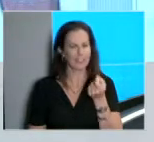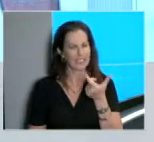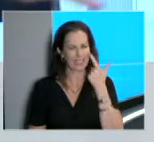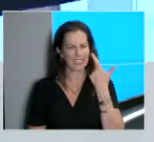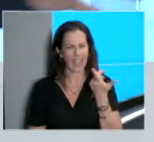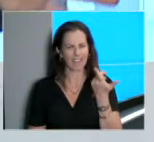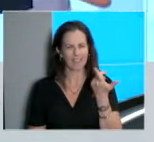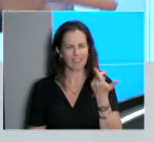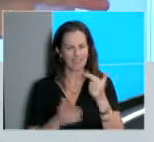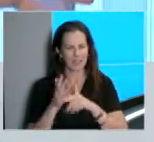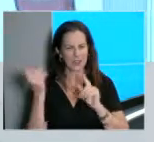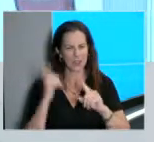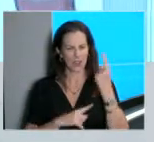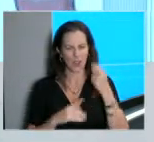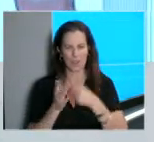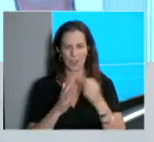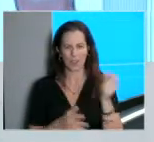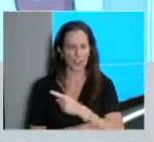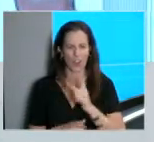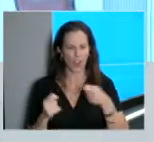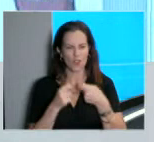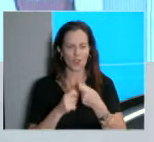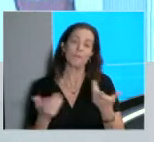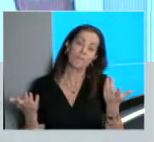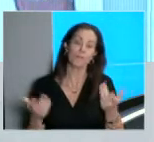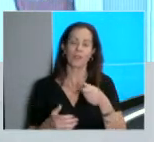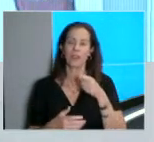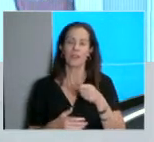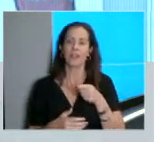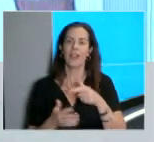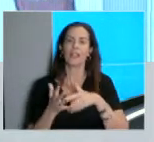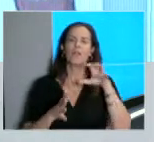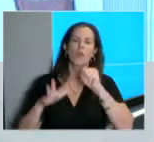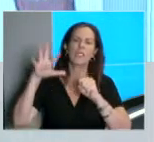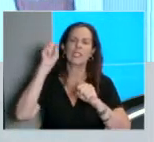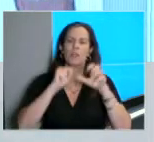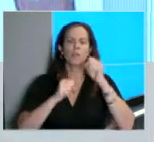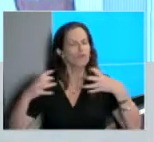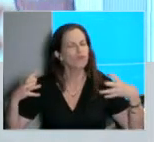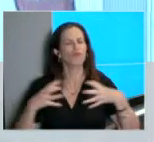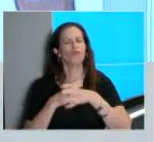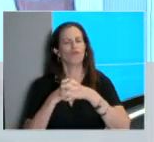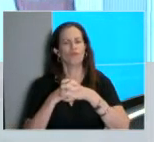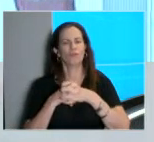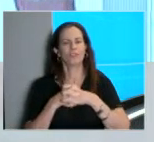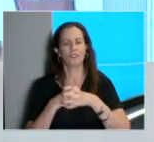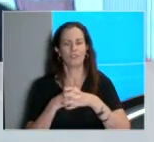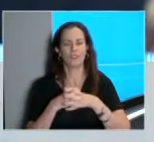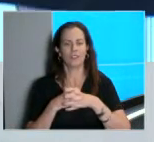נכון? לאור האירועים שהתרחשו בסוף השבוע. אבל הנה, אין כמו טיפוס צוקים לגיבוש רוח